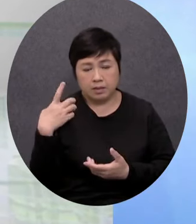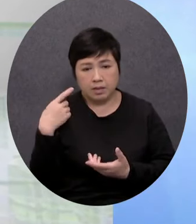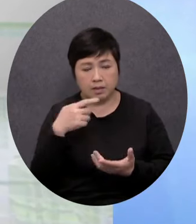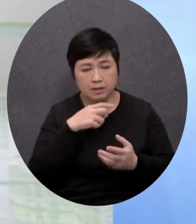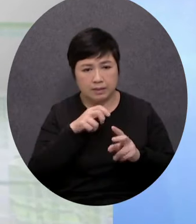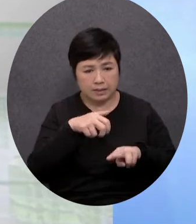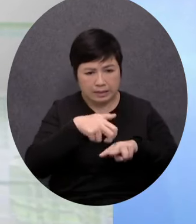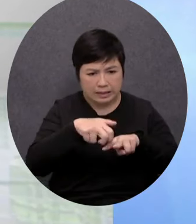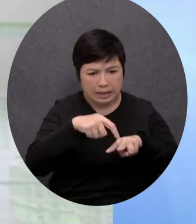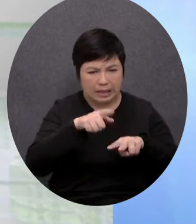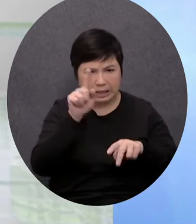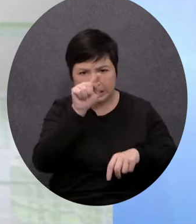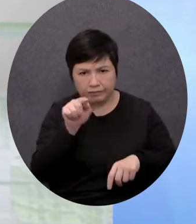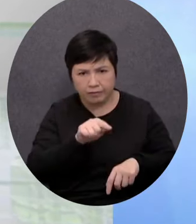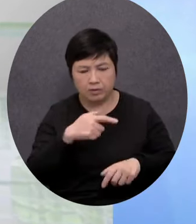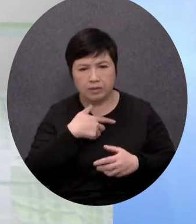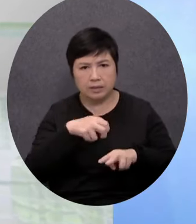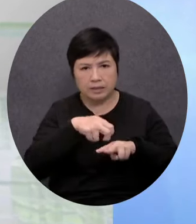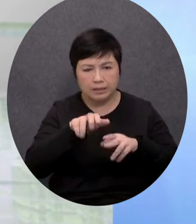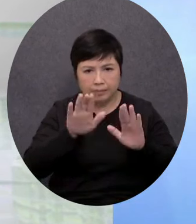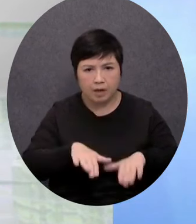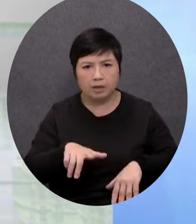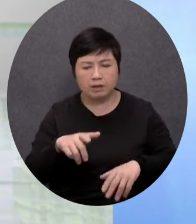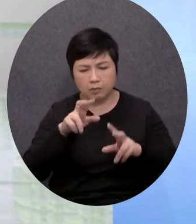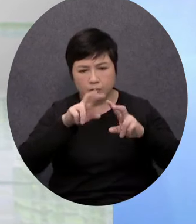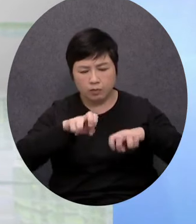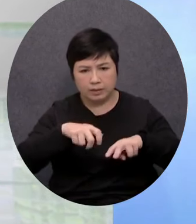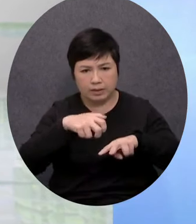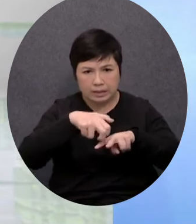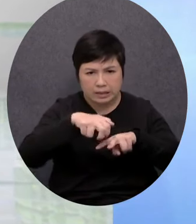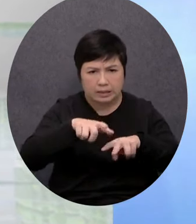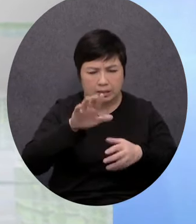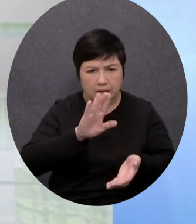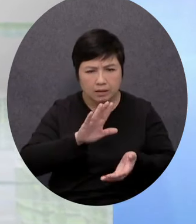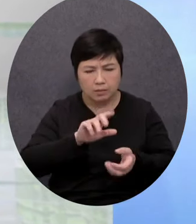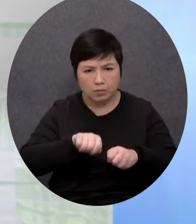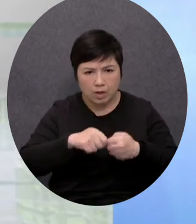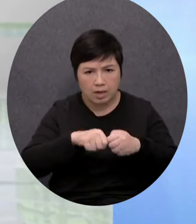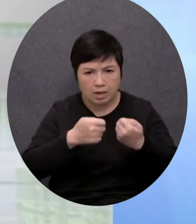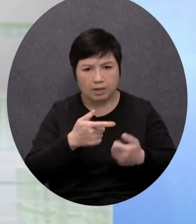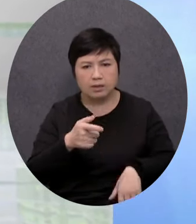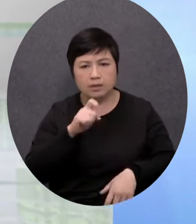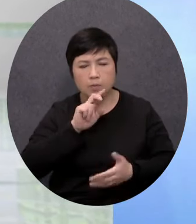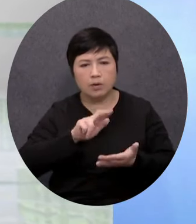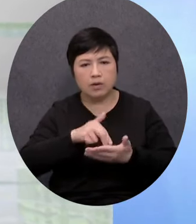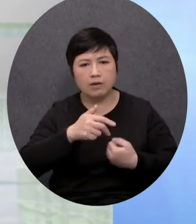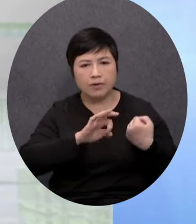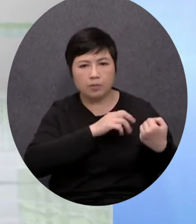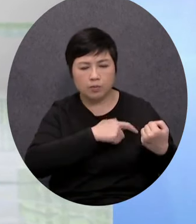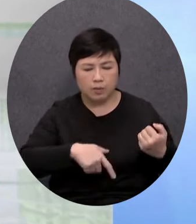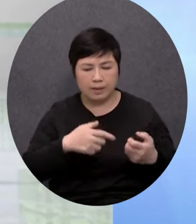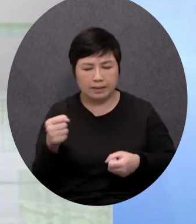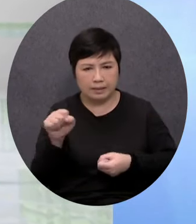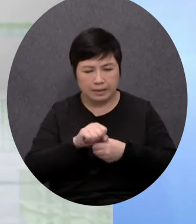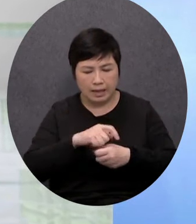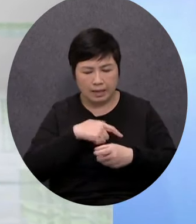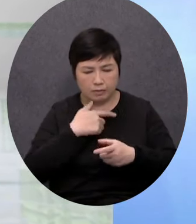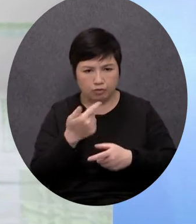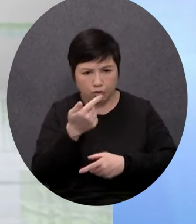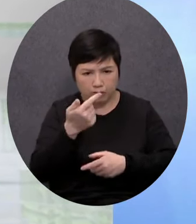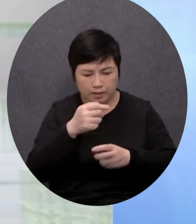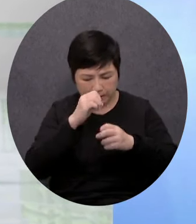慢駛。港鐵說會分析故障路軌部件。有立法會議員提出加密檢測，港鐵就說有